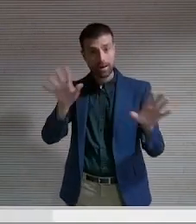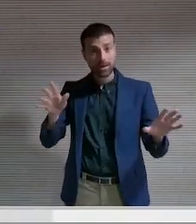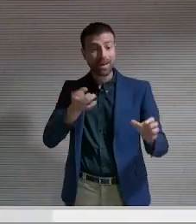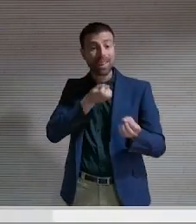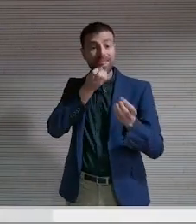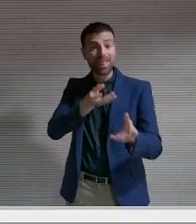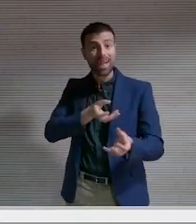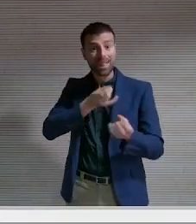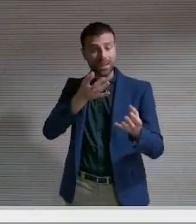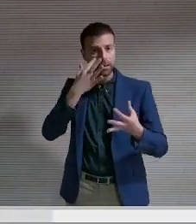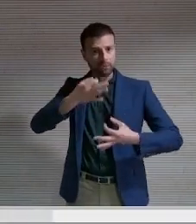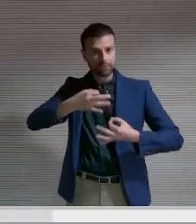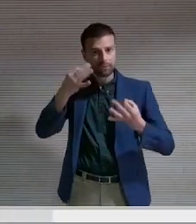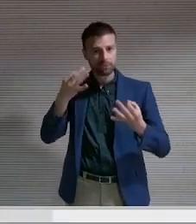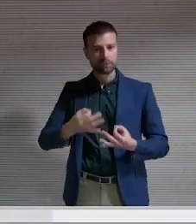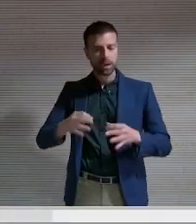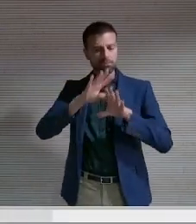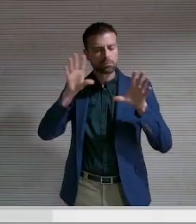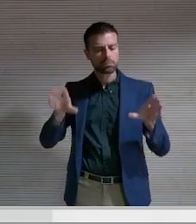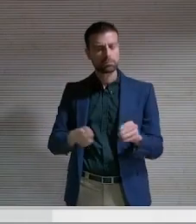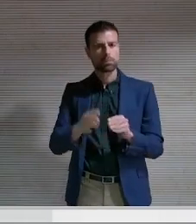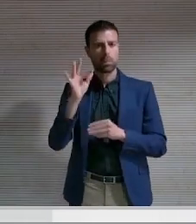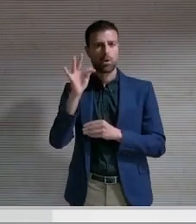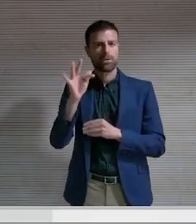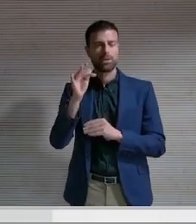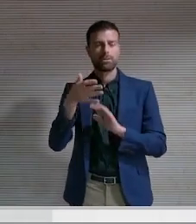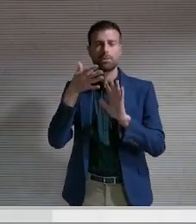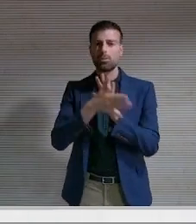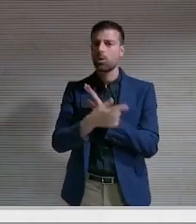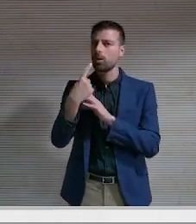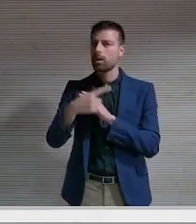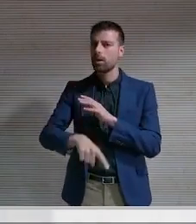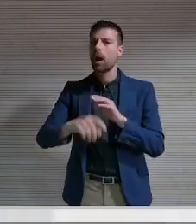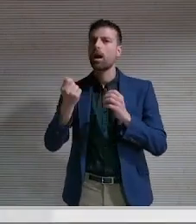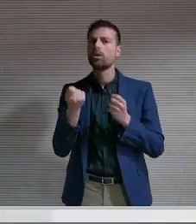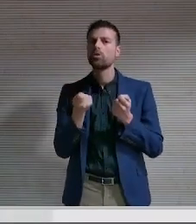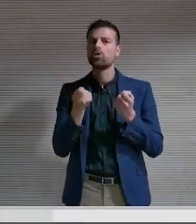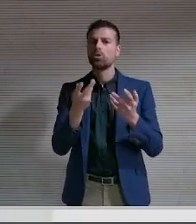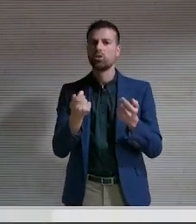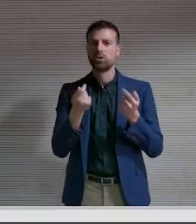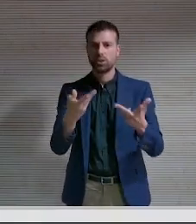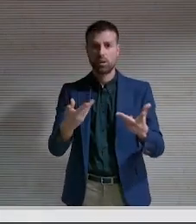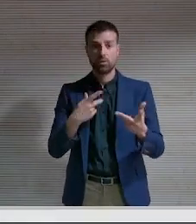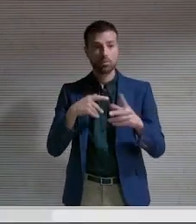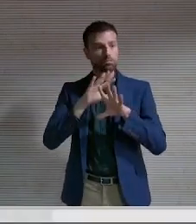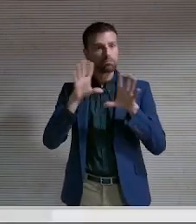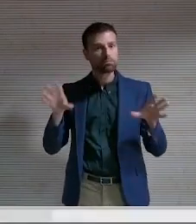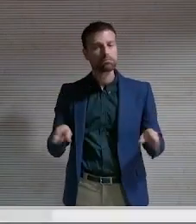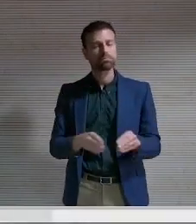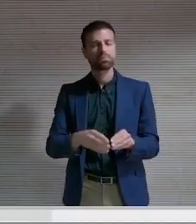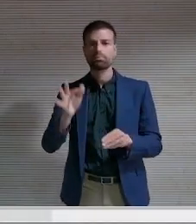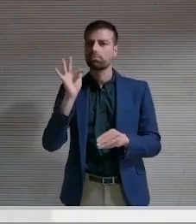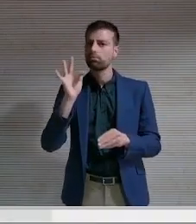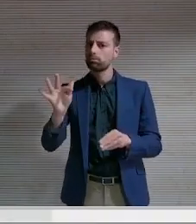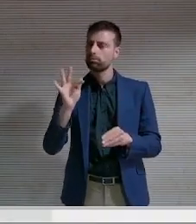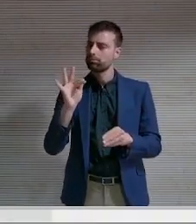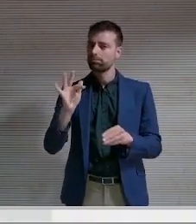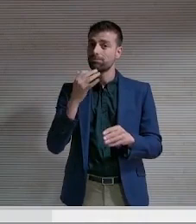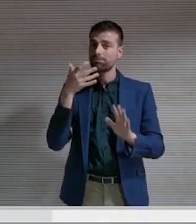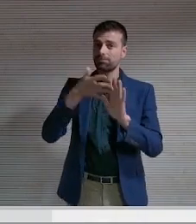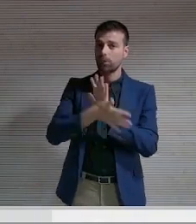dades realment positives. Ens trobem amb unes xifres molt positives en un mes que